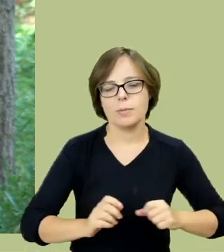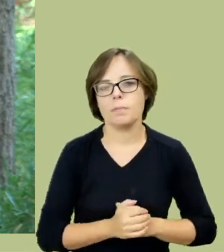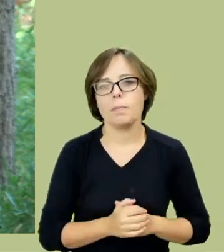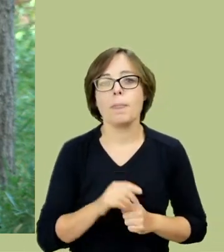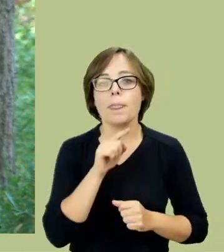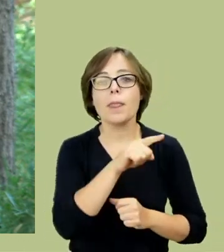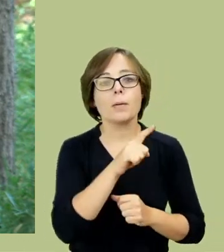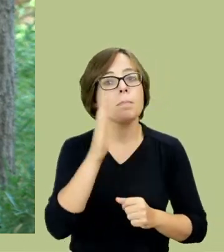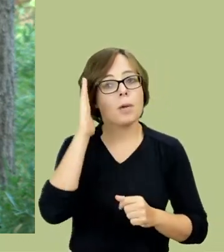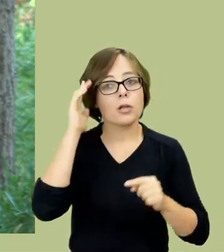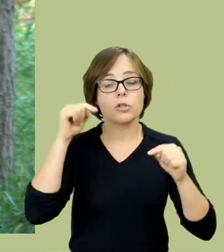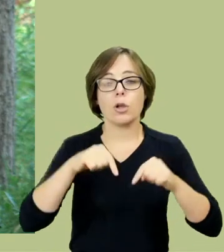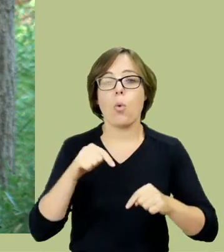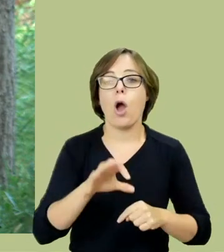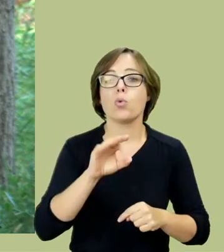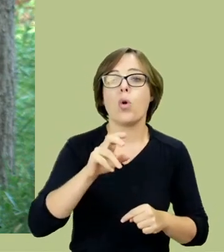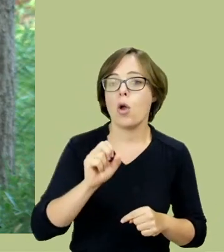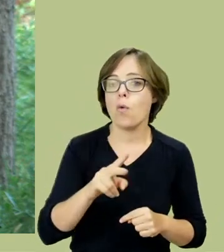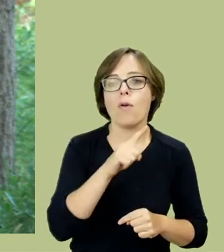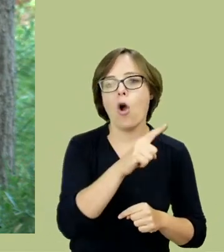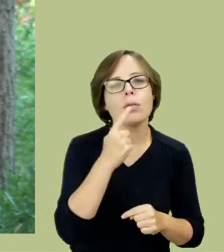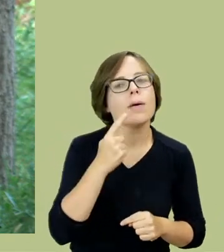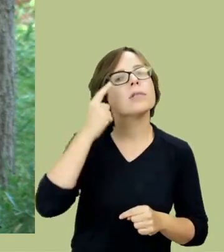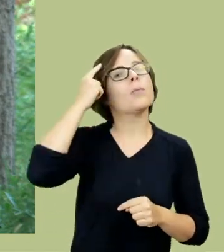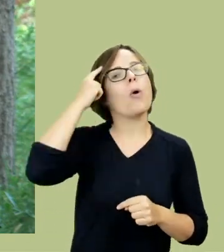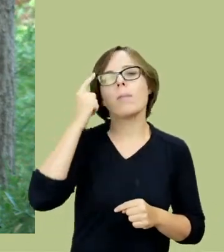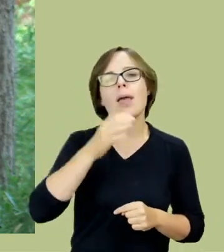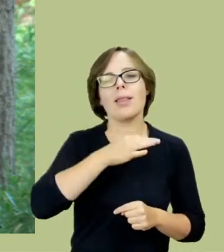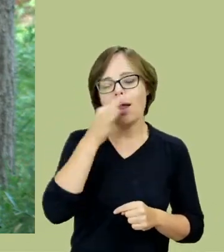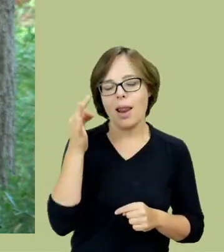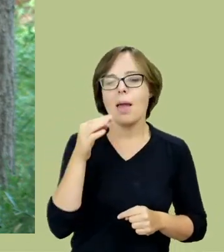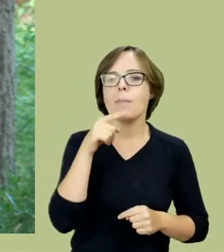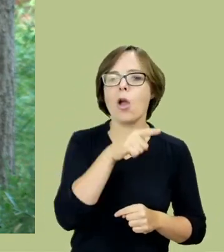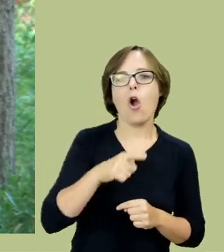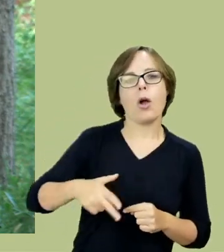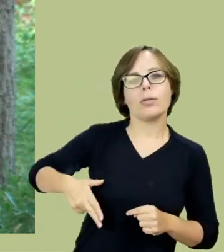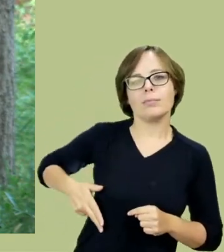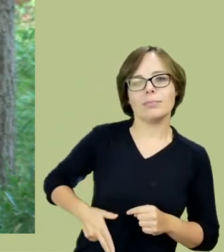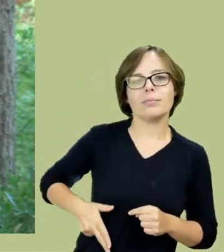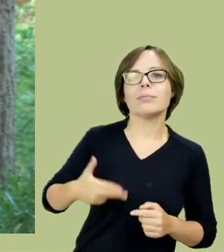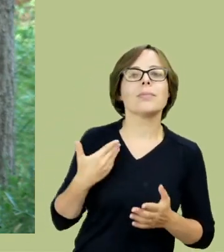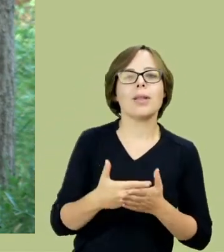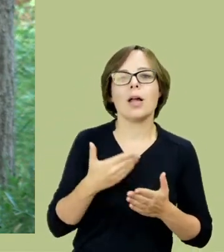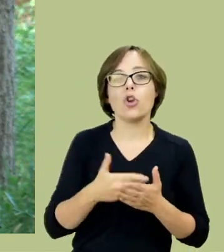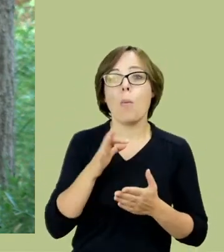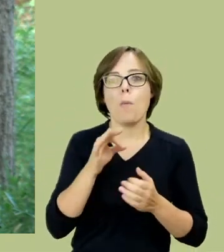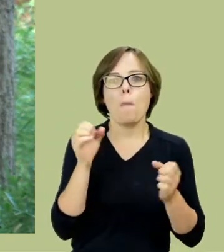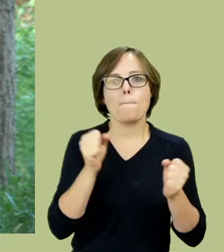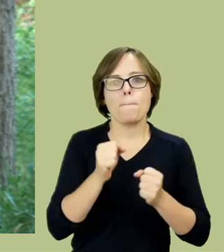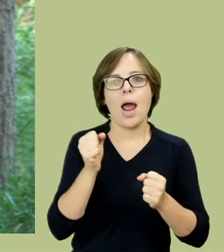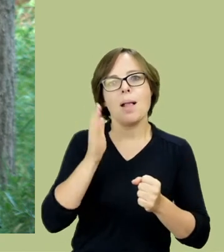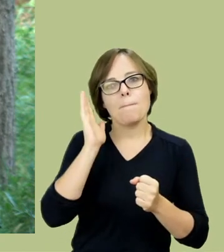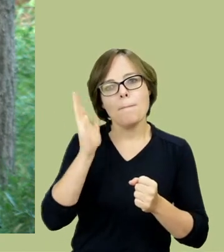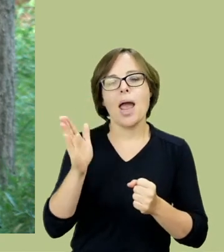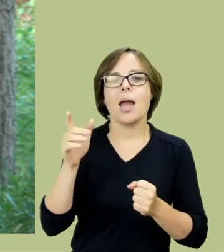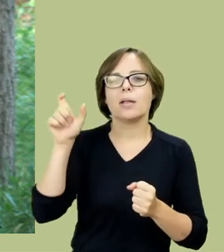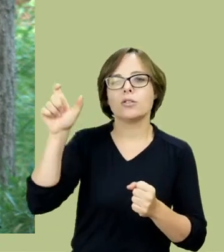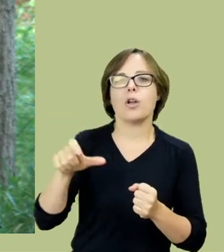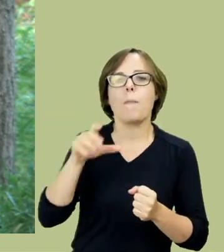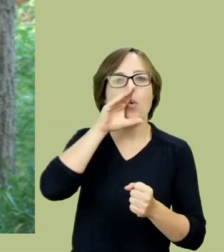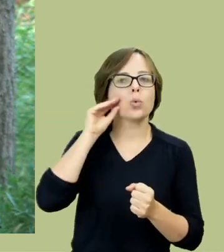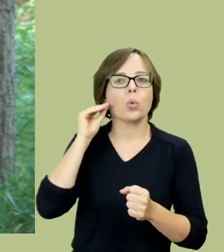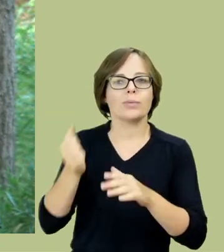Sulejówku, który wspomina, najlepiej nosiła broń w fartuchu, bo bali się zamachów po prostu na Piłsudskiego. A kiedy nastąpił